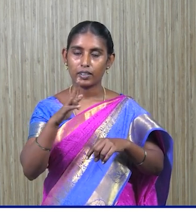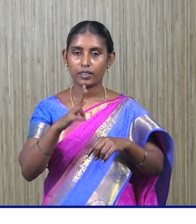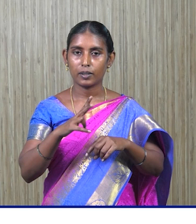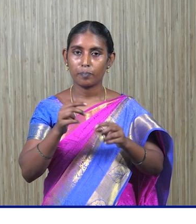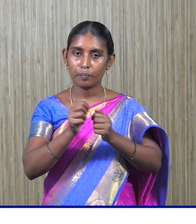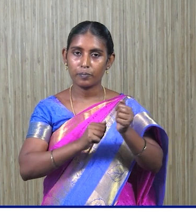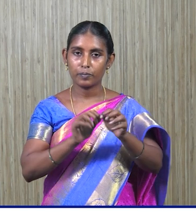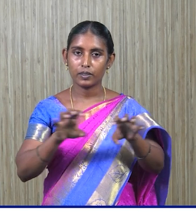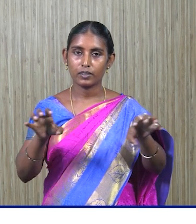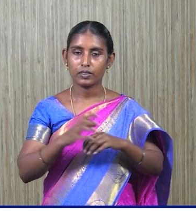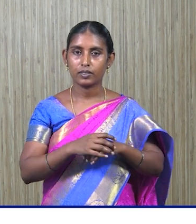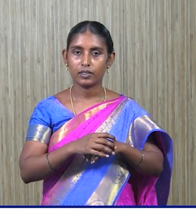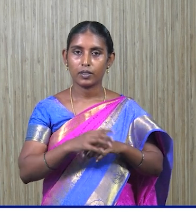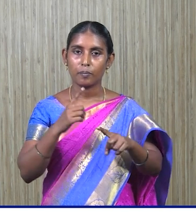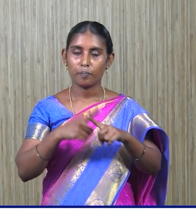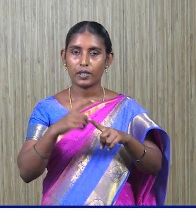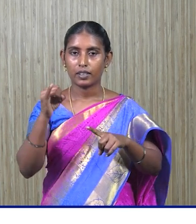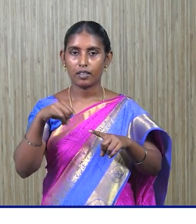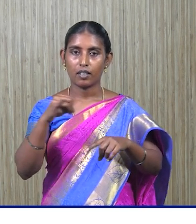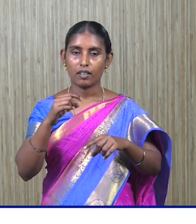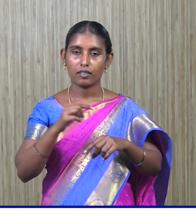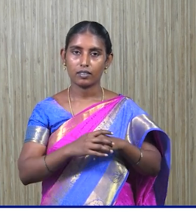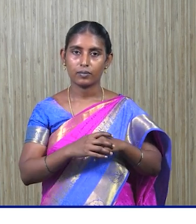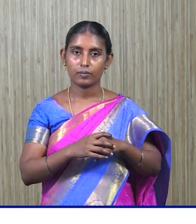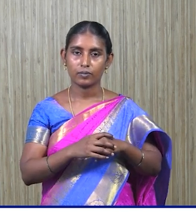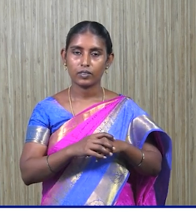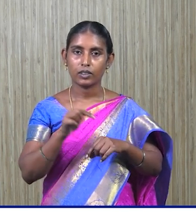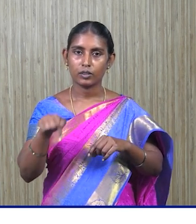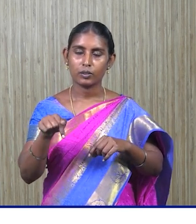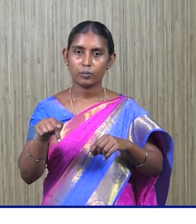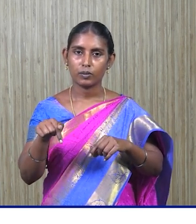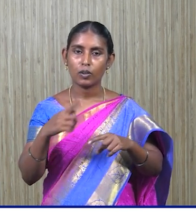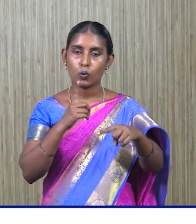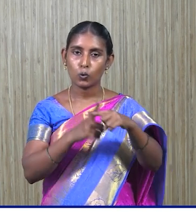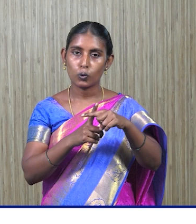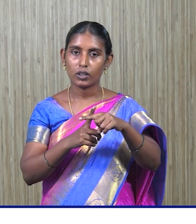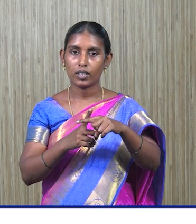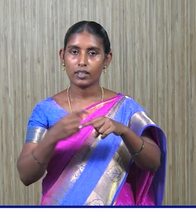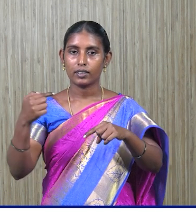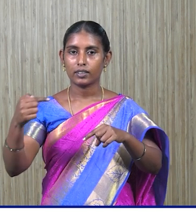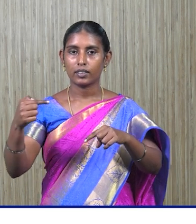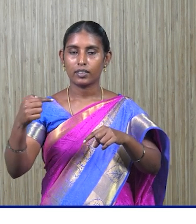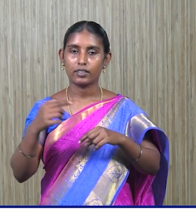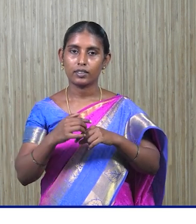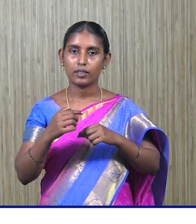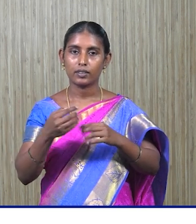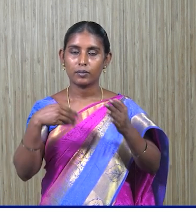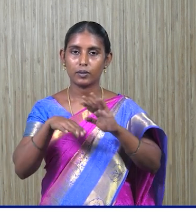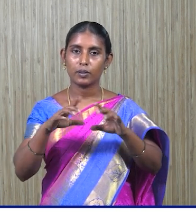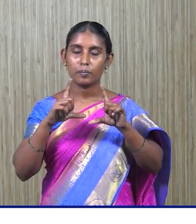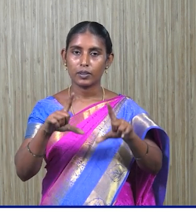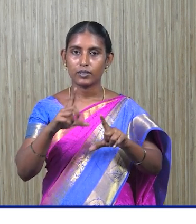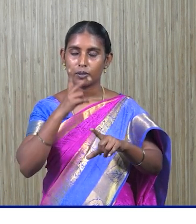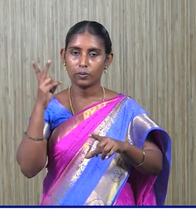கூட்டல் 8 பெருக்கல் 6 என்று நாம் கூறலாம். இதன் மூலமாக கூட்டல் மற்றும் கழித்தல் மீதான பெருக்கலின் பங்கீட்டு பண்பு இந்த படத்தின் மூலமாக